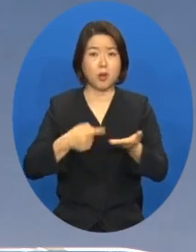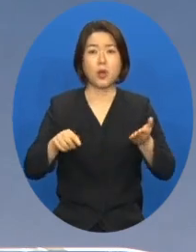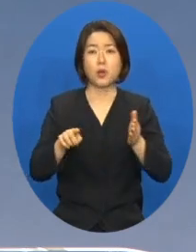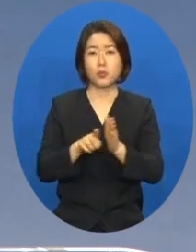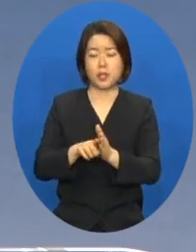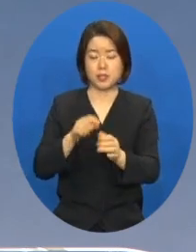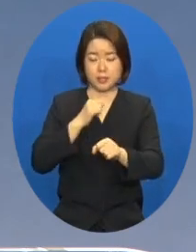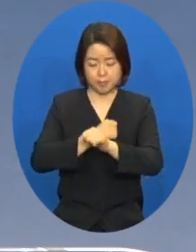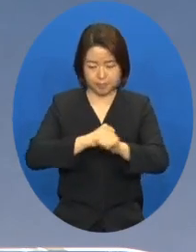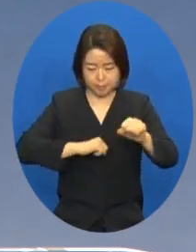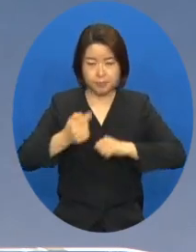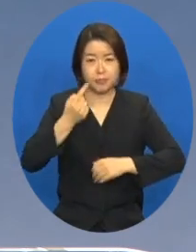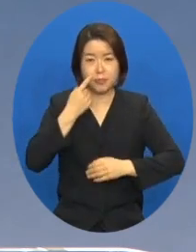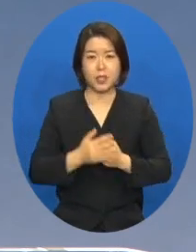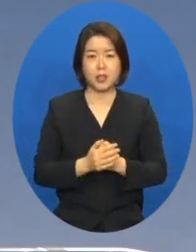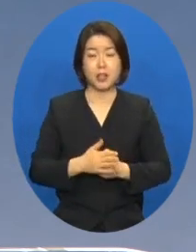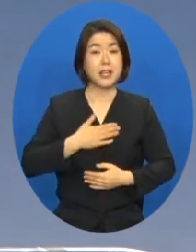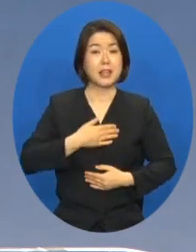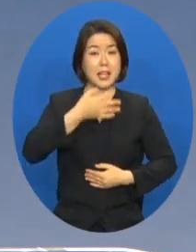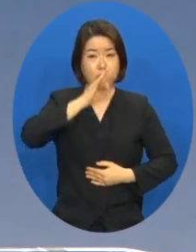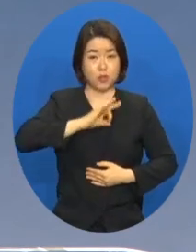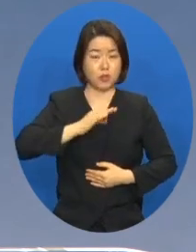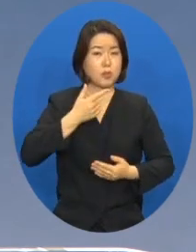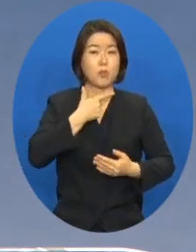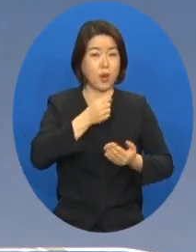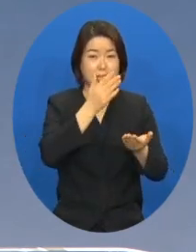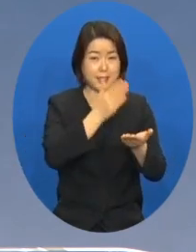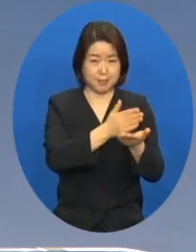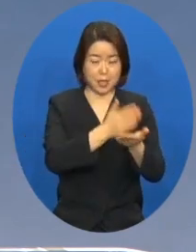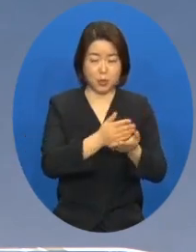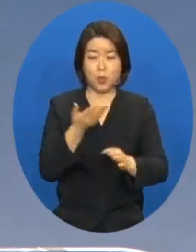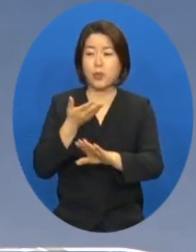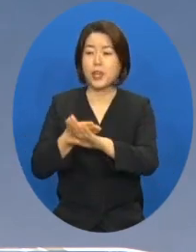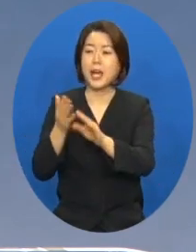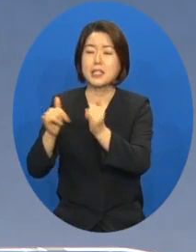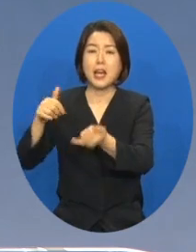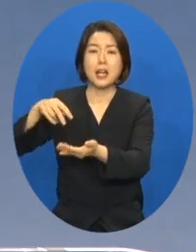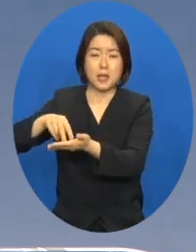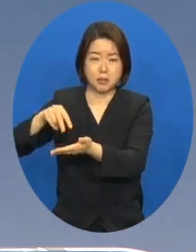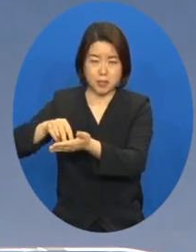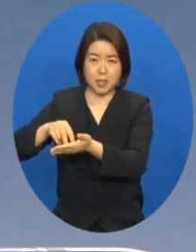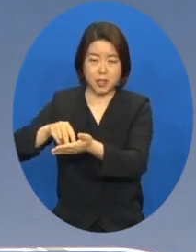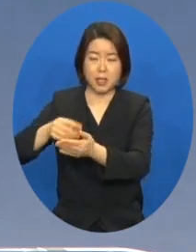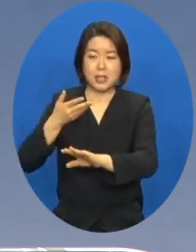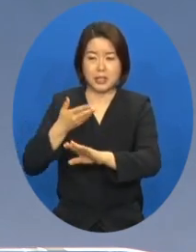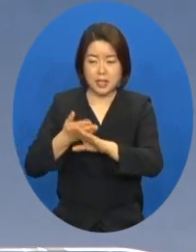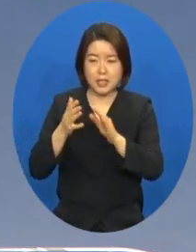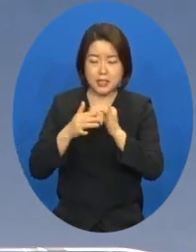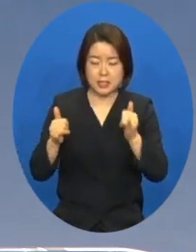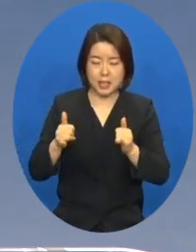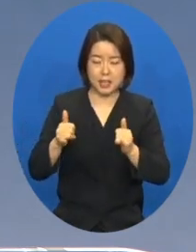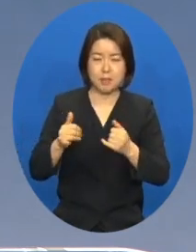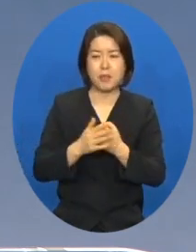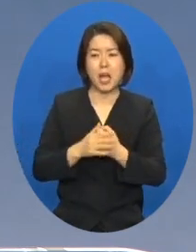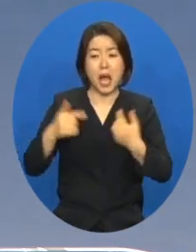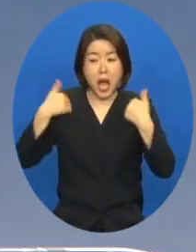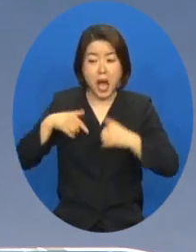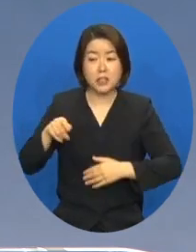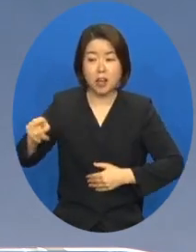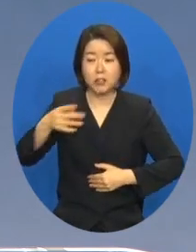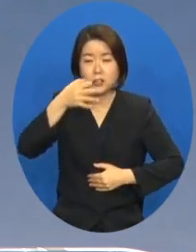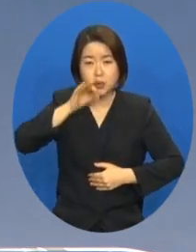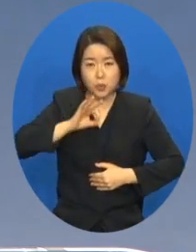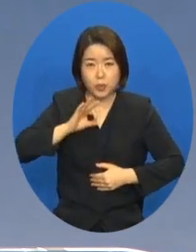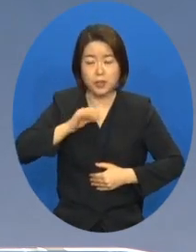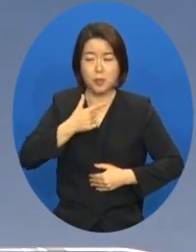하십시오. 내 유익을 구하지 말고 다른 사람의 입장에서 다른 사람의 처지에서 항상 그의 유익을